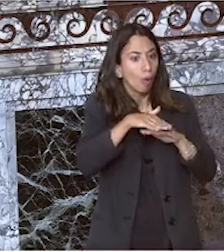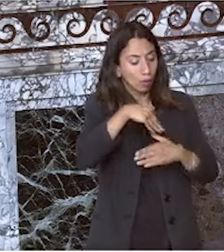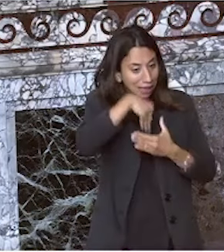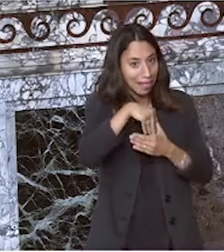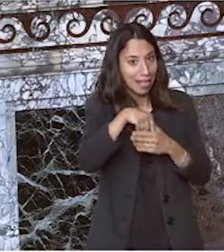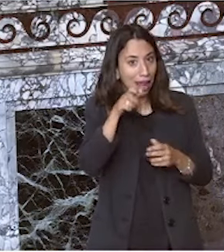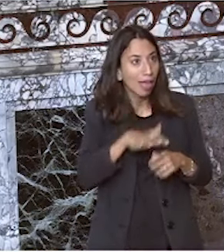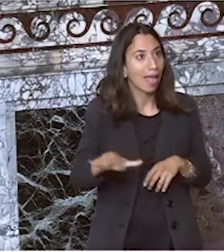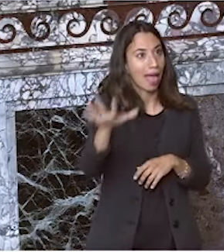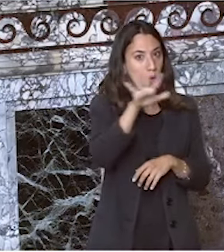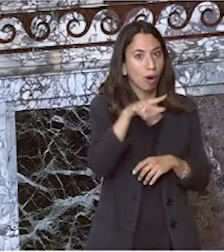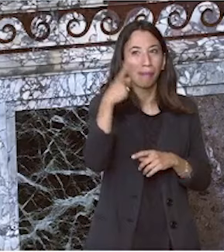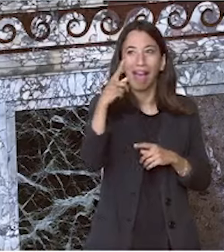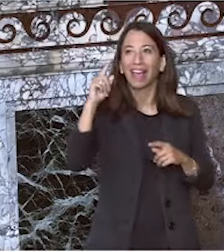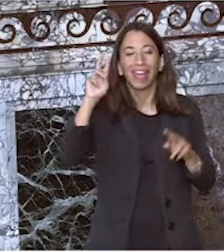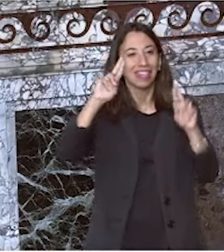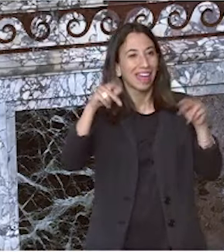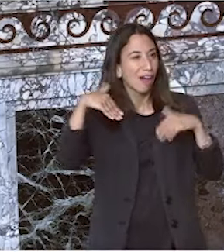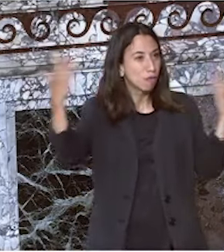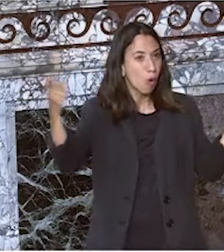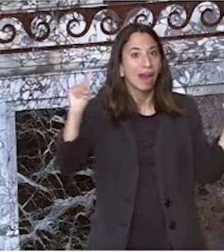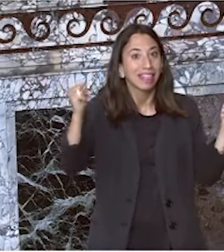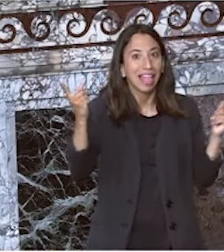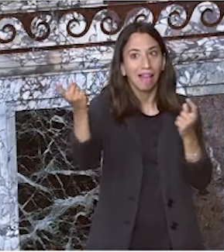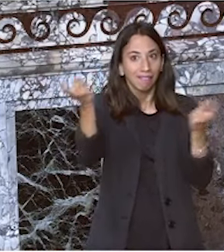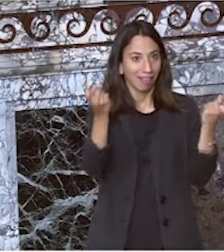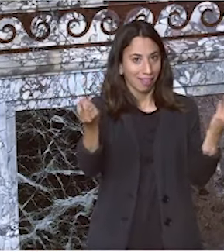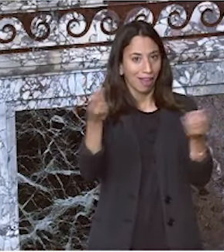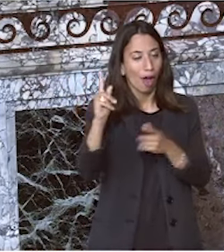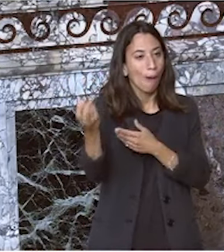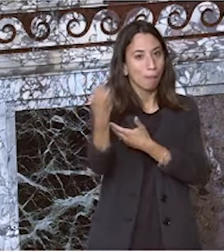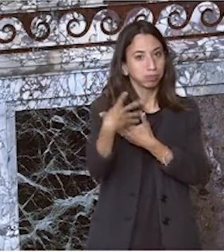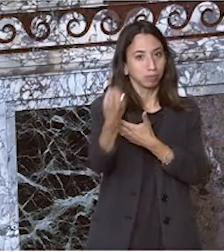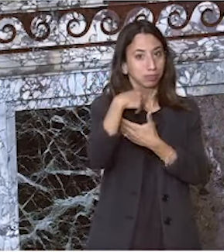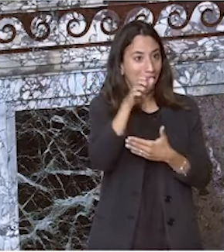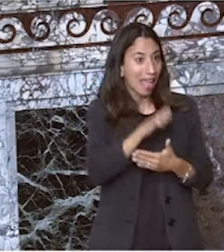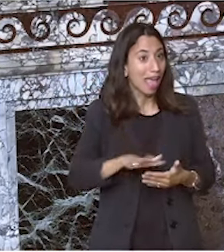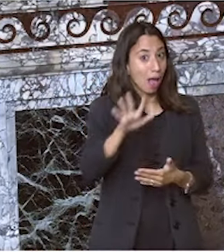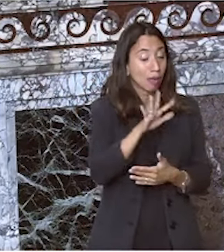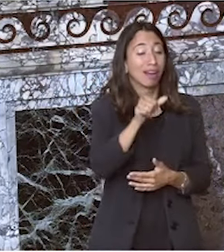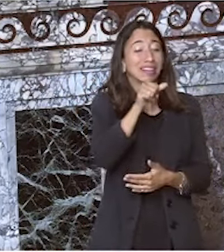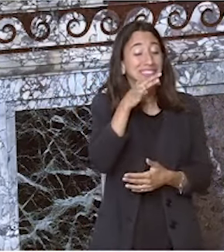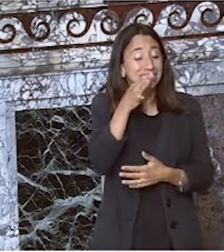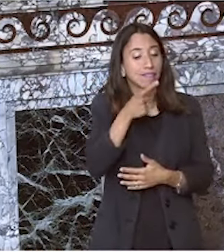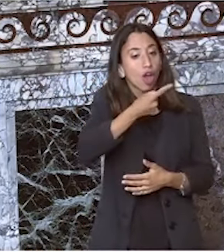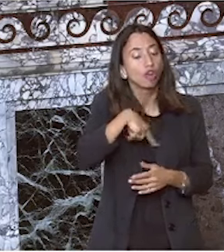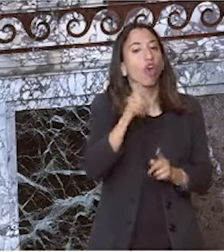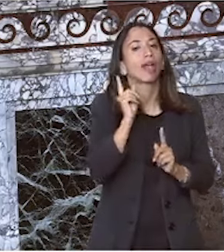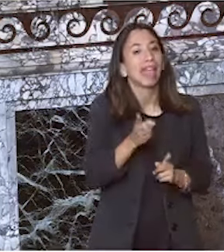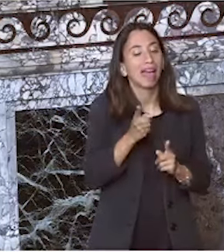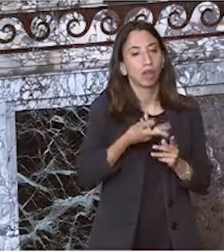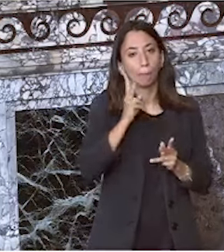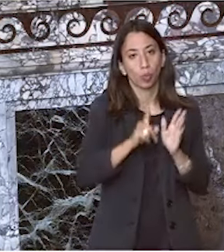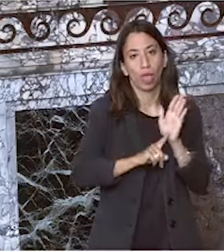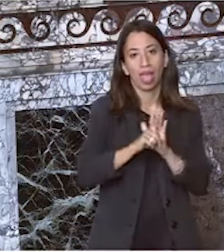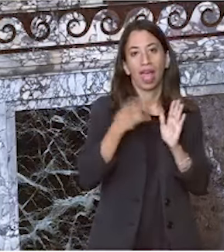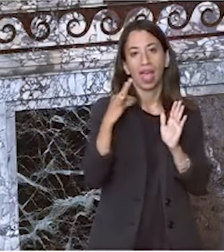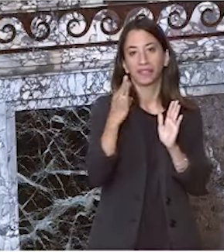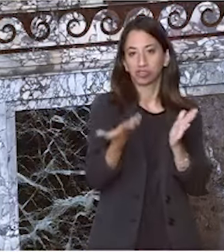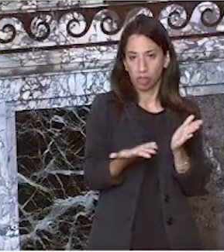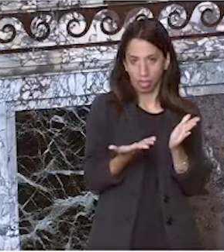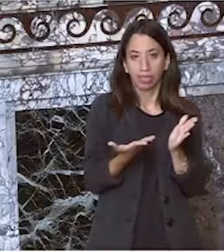risorse internazionali, è necessario un mercato dei capitali europeo integrato, efficiente, liquido, all'avanguardia tecnologica,